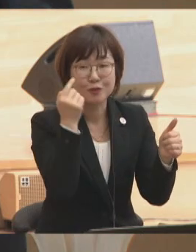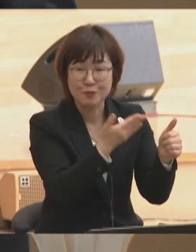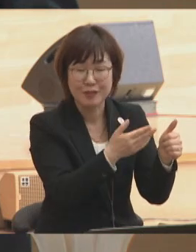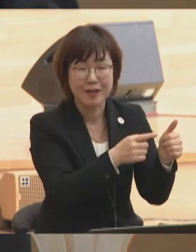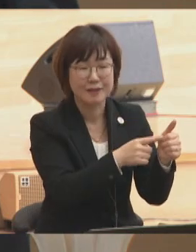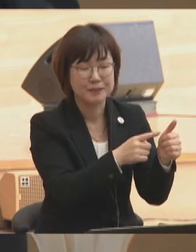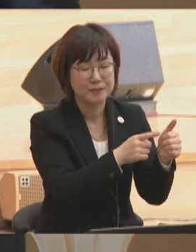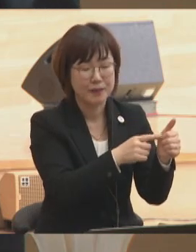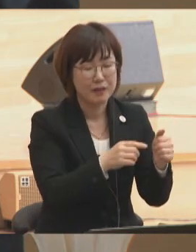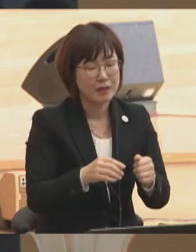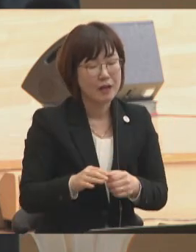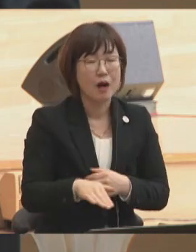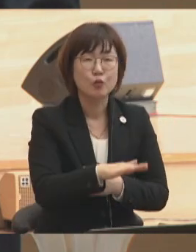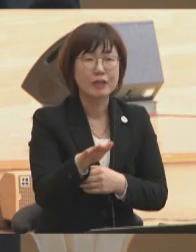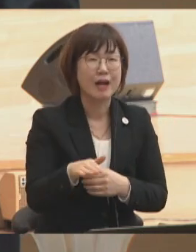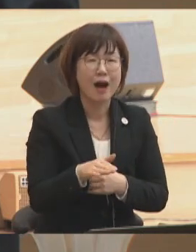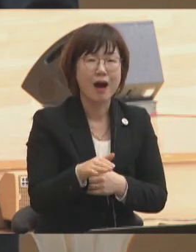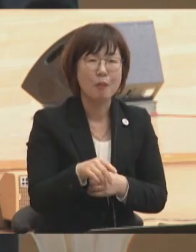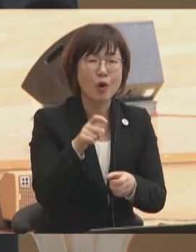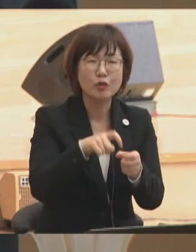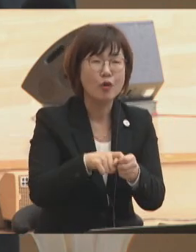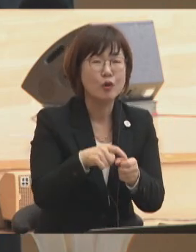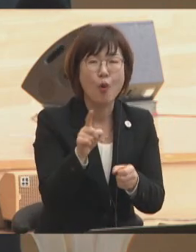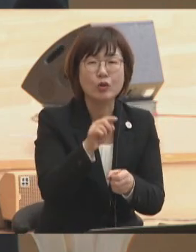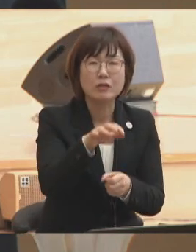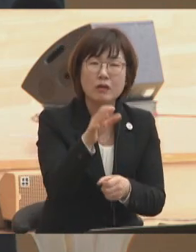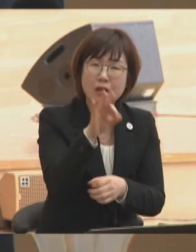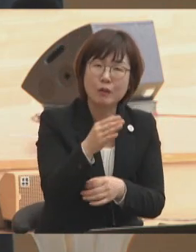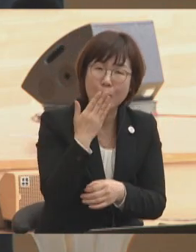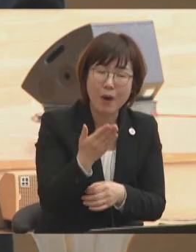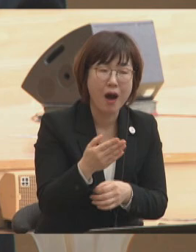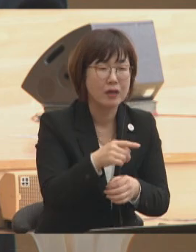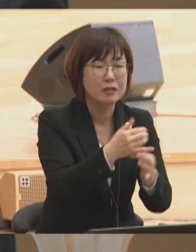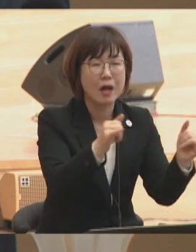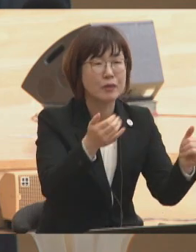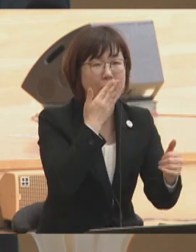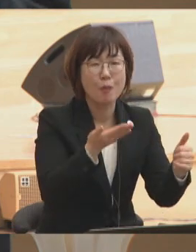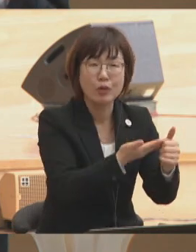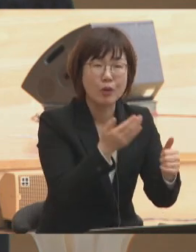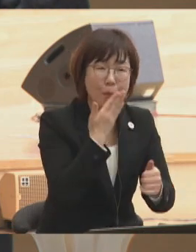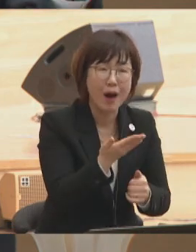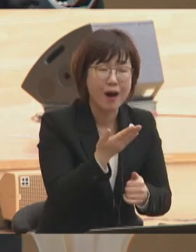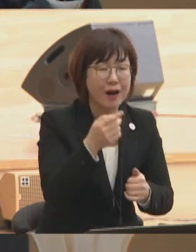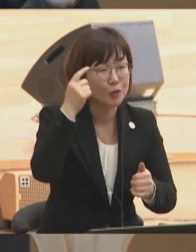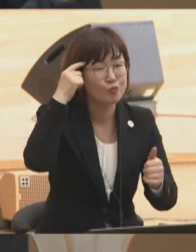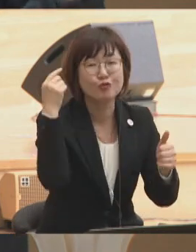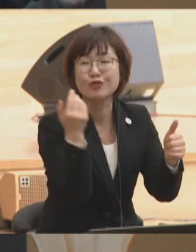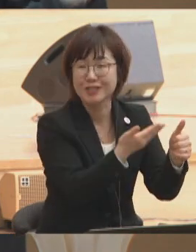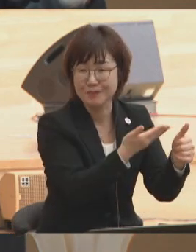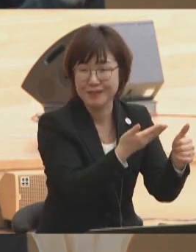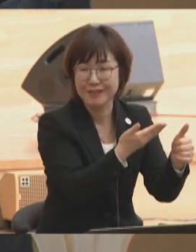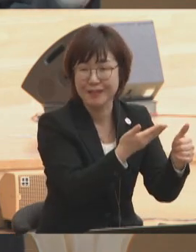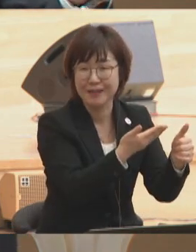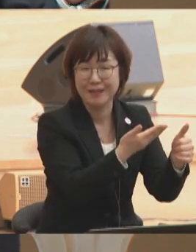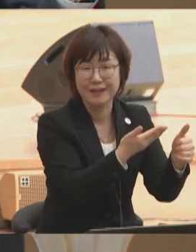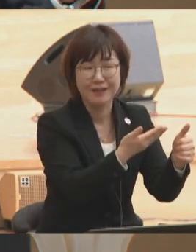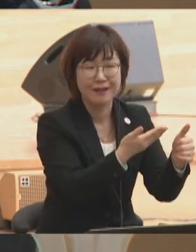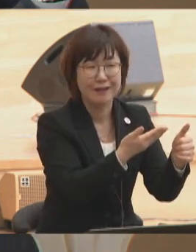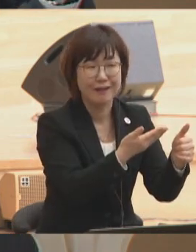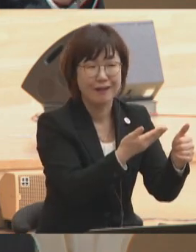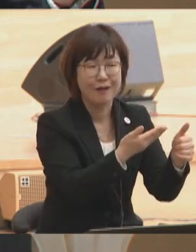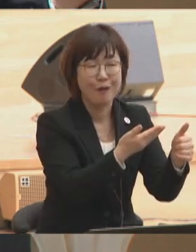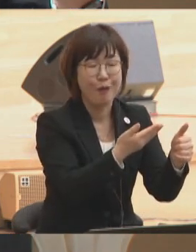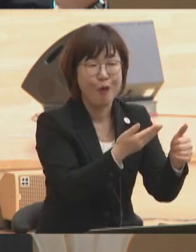묻냐면, 우리가 어디서 떡을 사서 이 사람을 먹이겠느냐? 주님이 물어요. 왜 이렇게